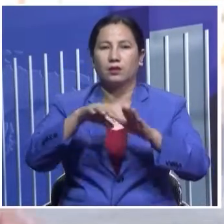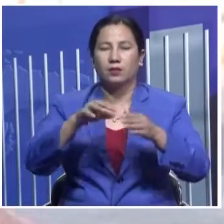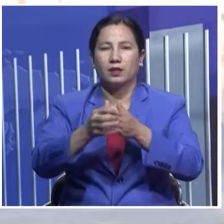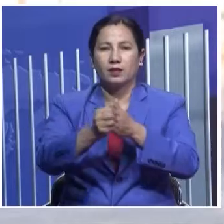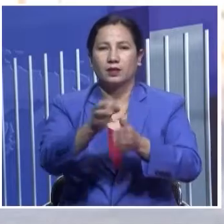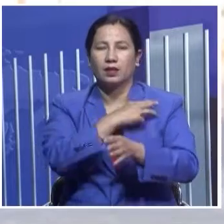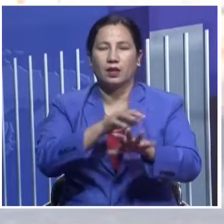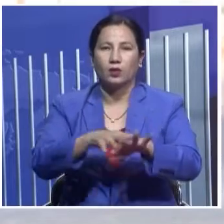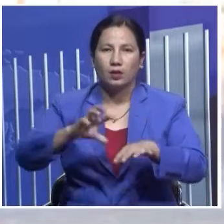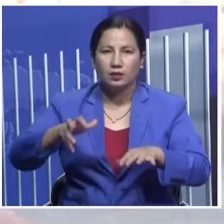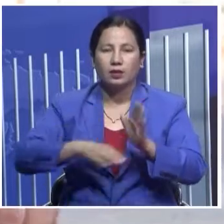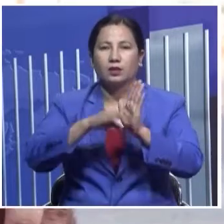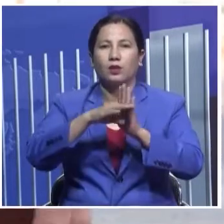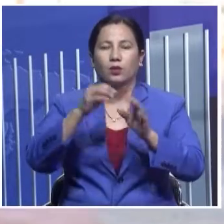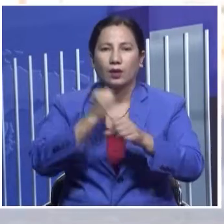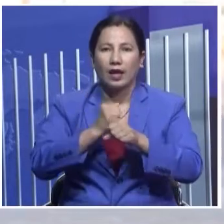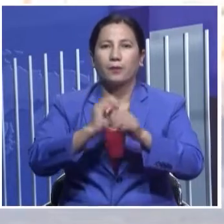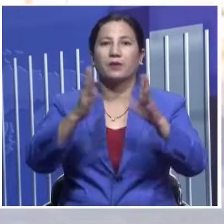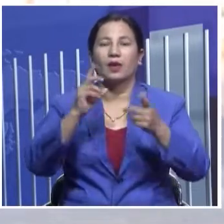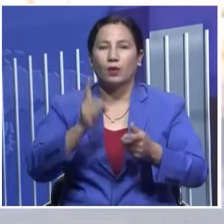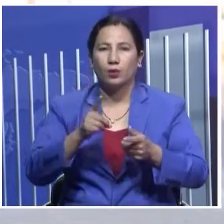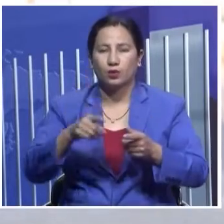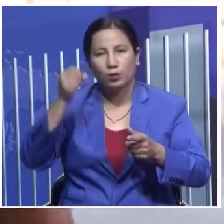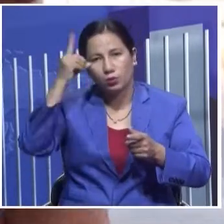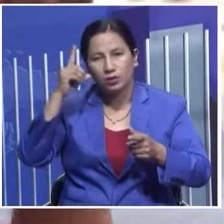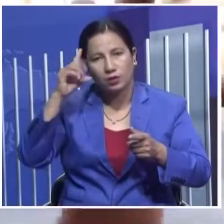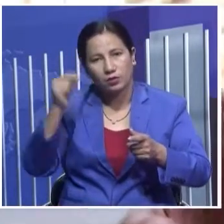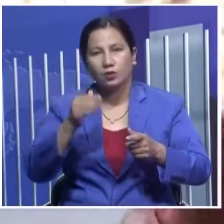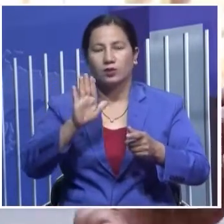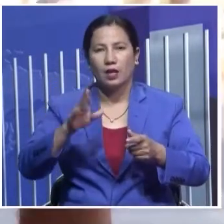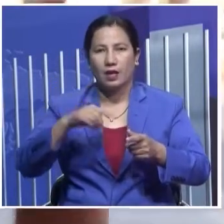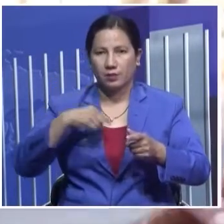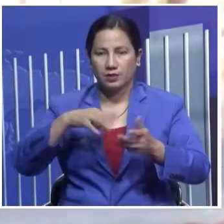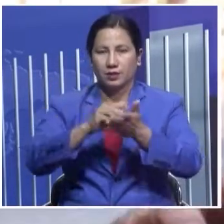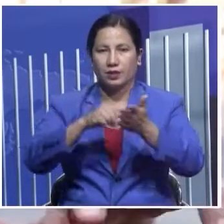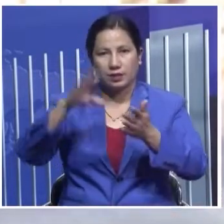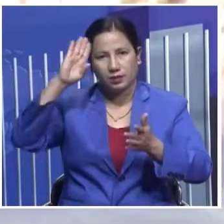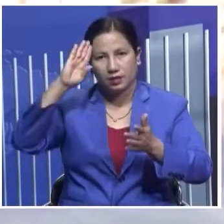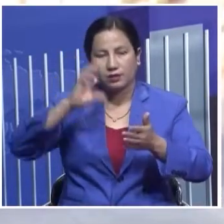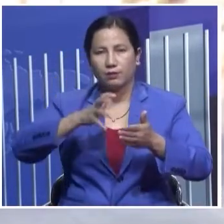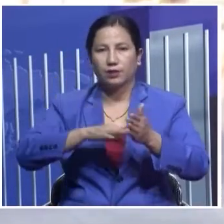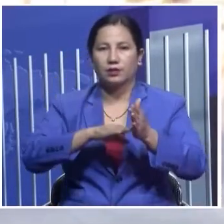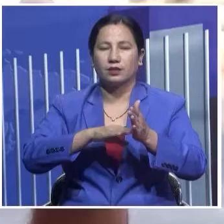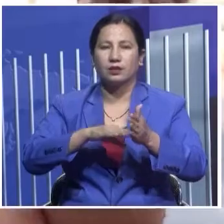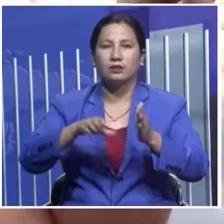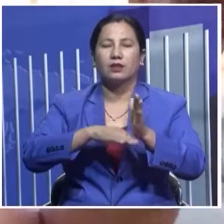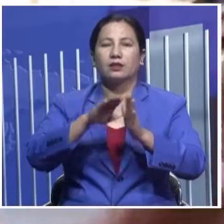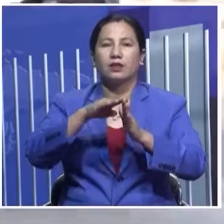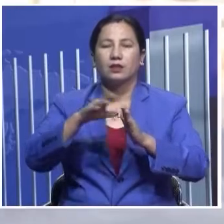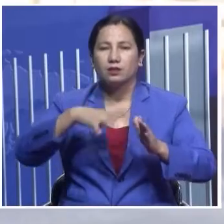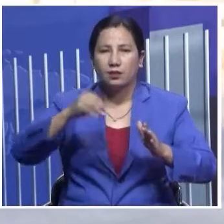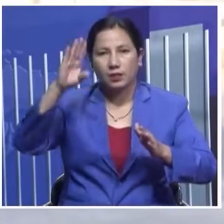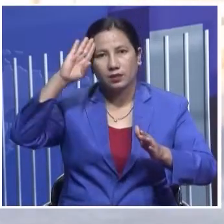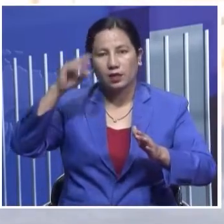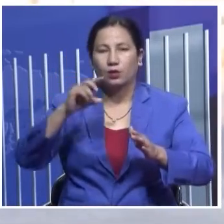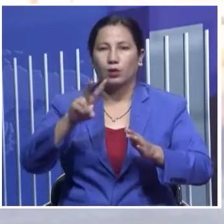मान्छेहरूले खास स्थानीय तहको काम कर्तव्य के हो त्यो बुझ्न जरुरी छ। हामीसँग केन्द्र सरकार छ, प्रदेश सरकार छ, स्थानीय तह छ, त सबै